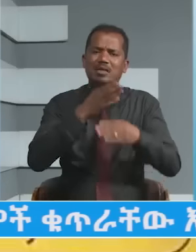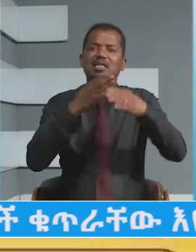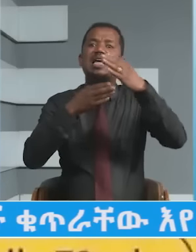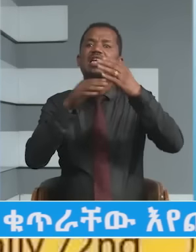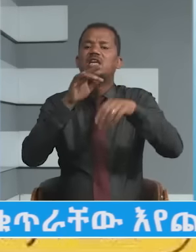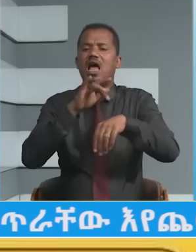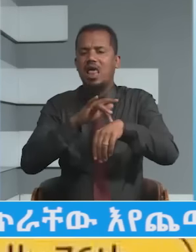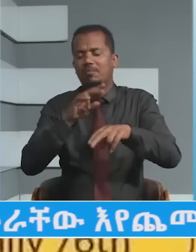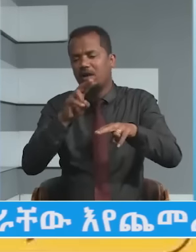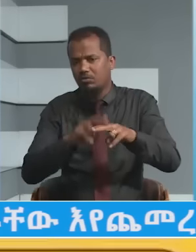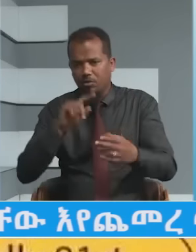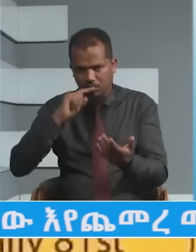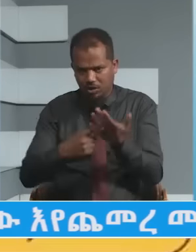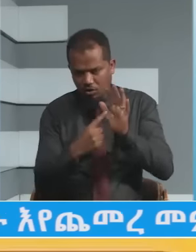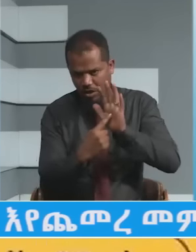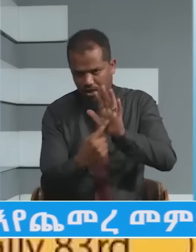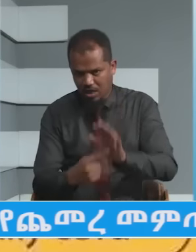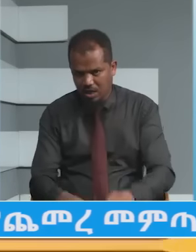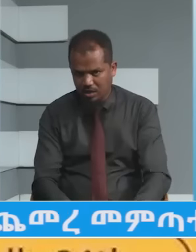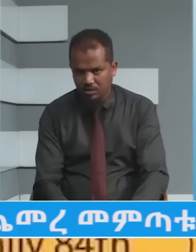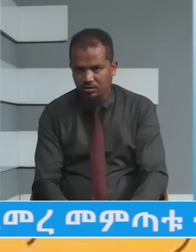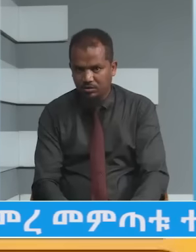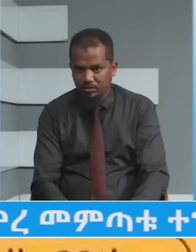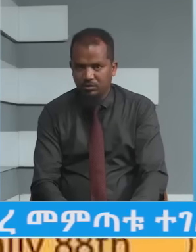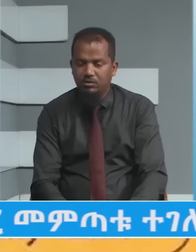በ57ኛ ደረጃ ላይ መቀመጧን መረጃው ያሳያል።